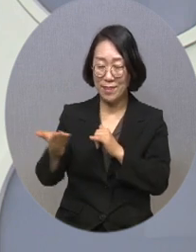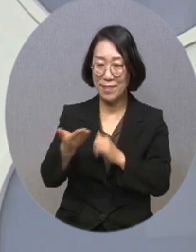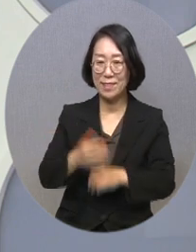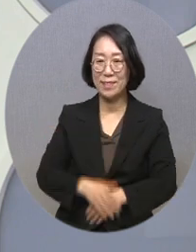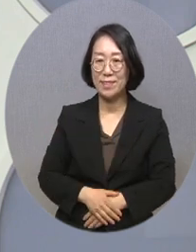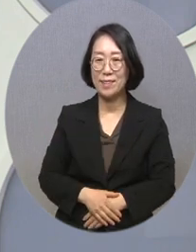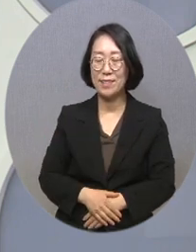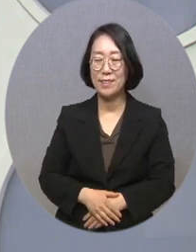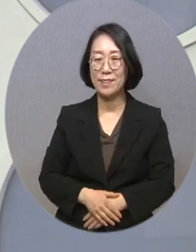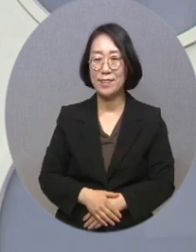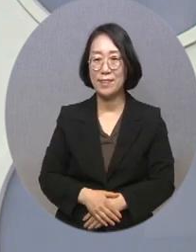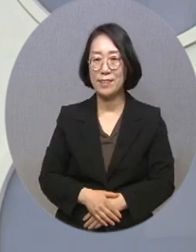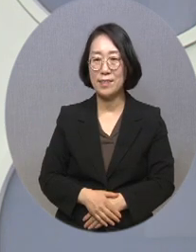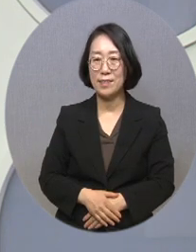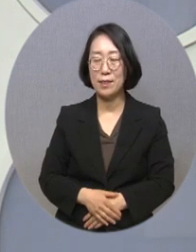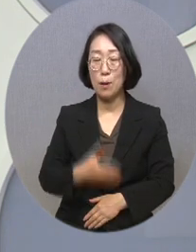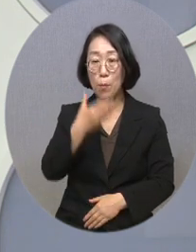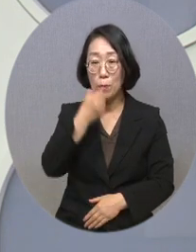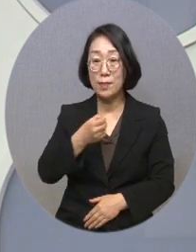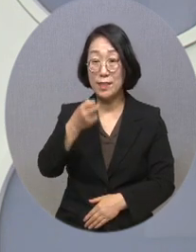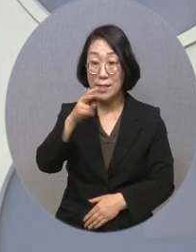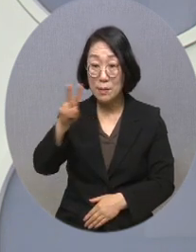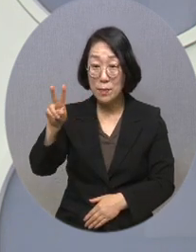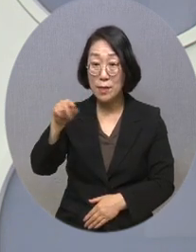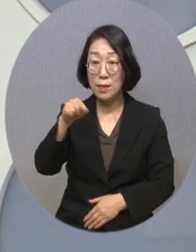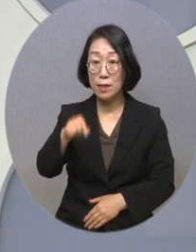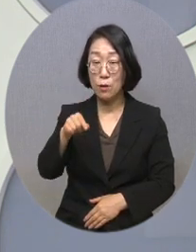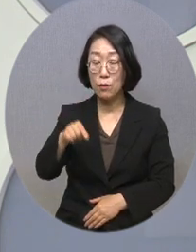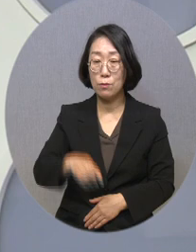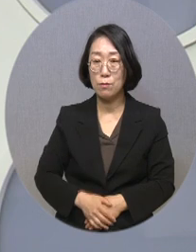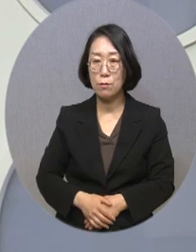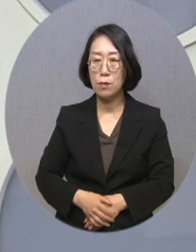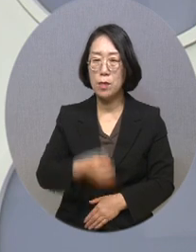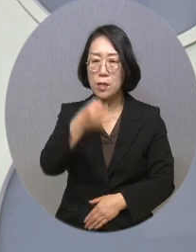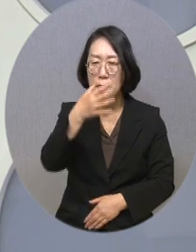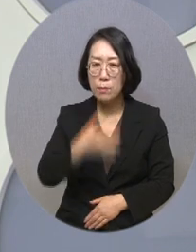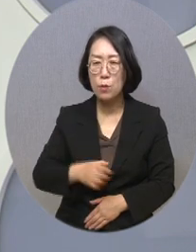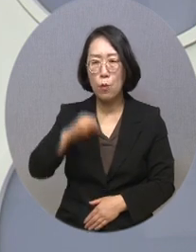여러분 이 복지TV는 사실은